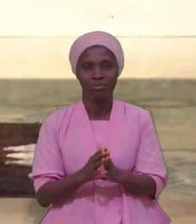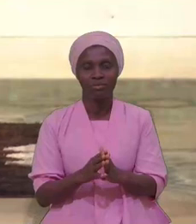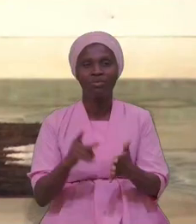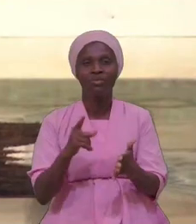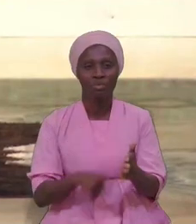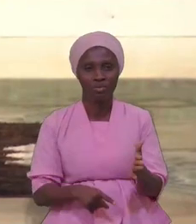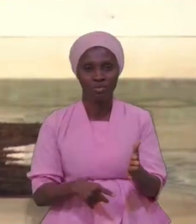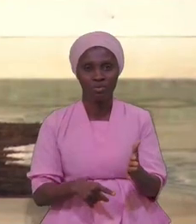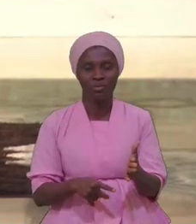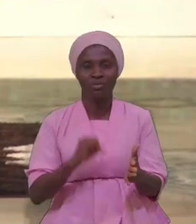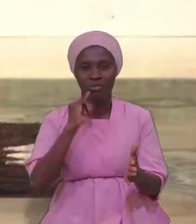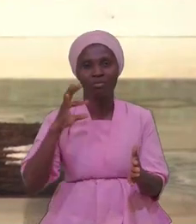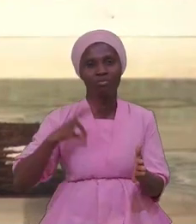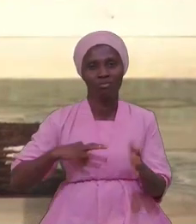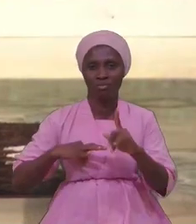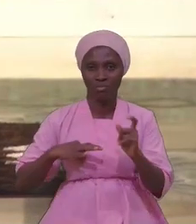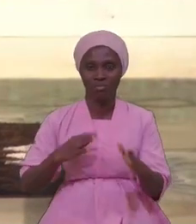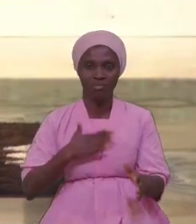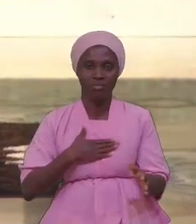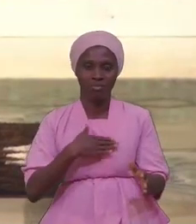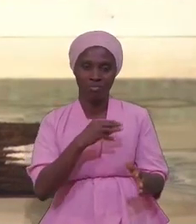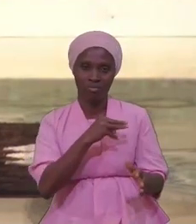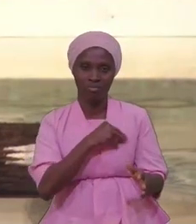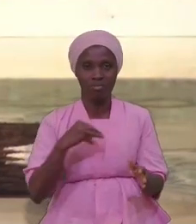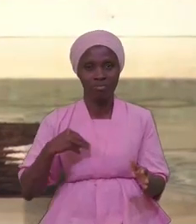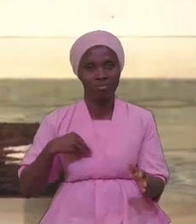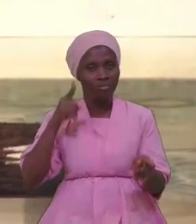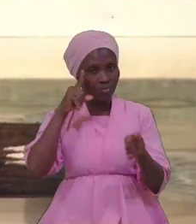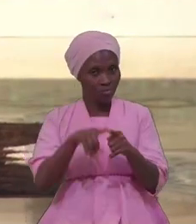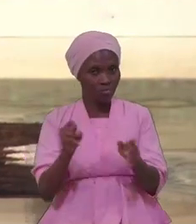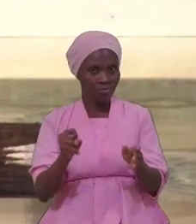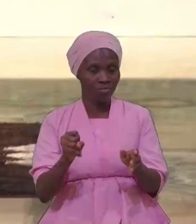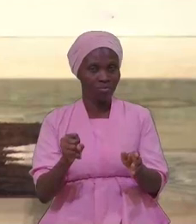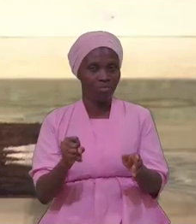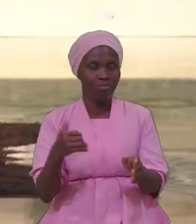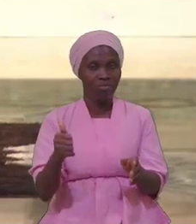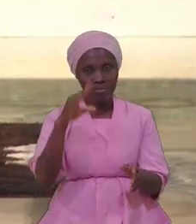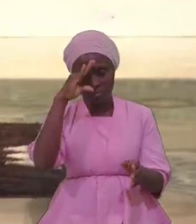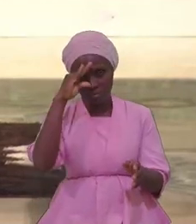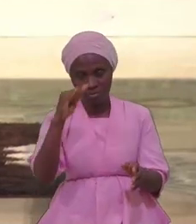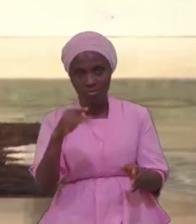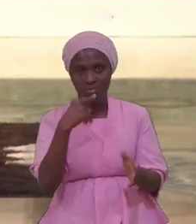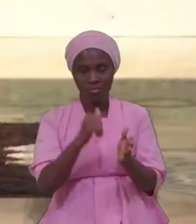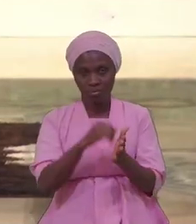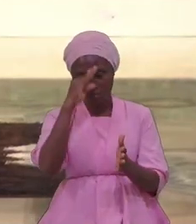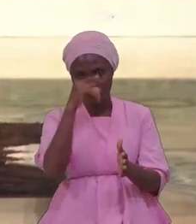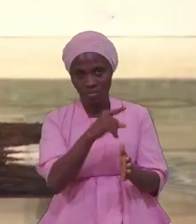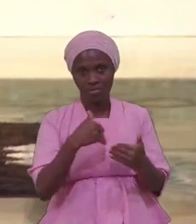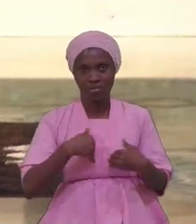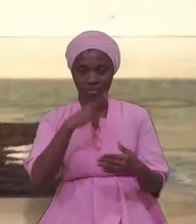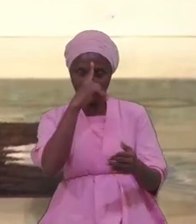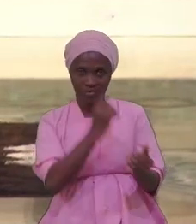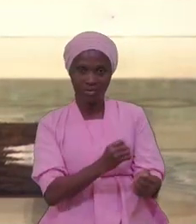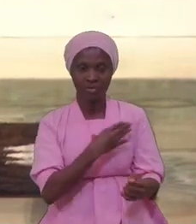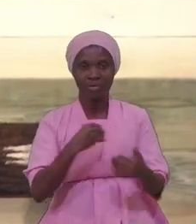Mes frères, que sert-il à quelqu'un de dire qu'il a la foi s'il n'a pas les œuvres?